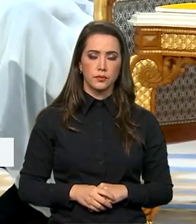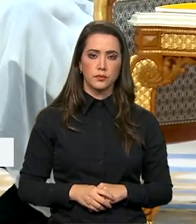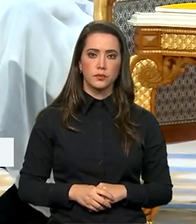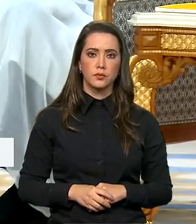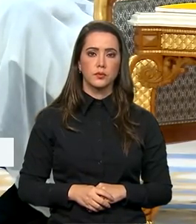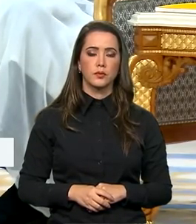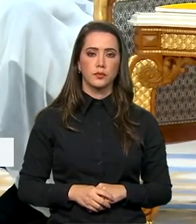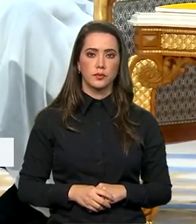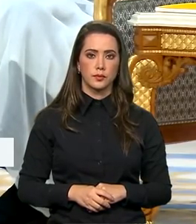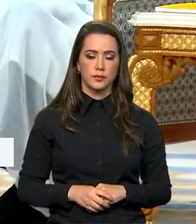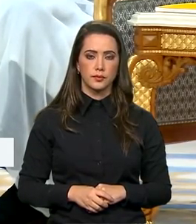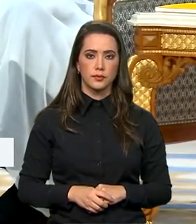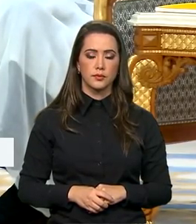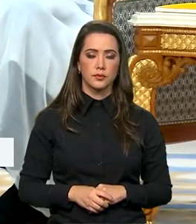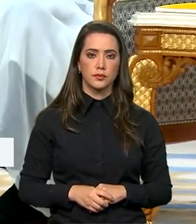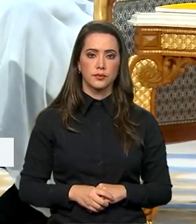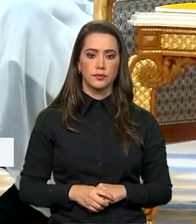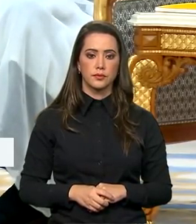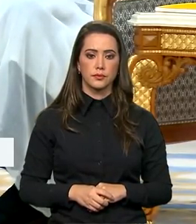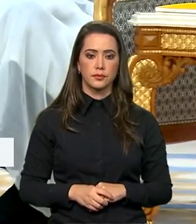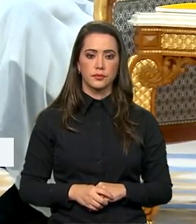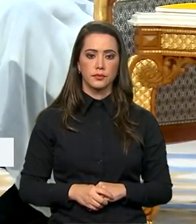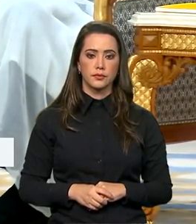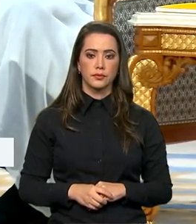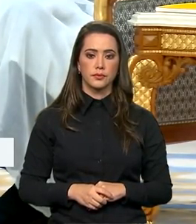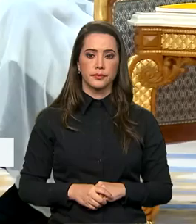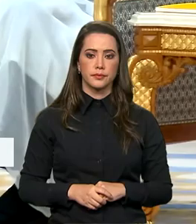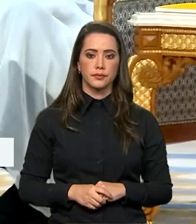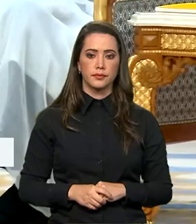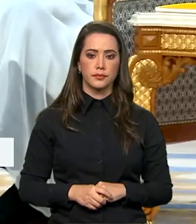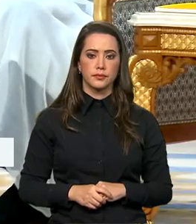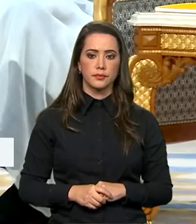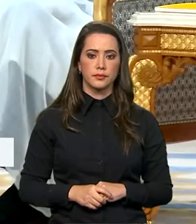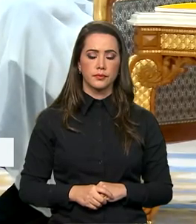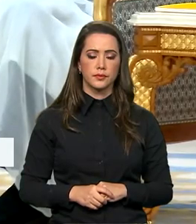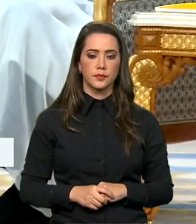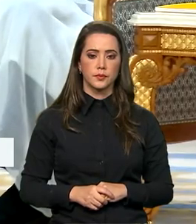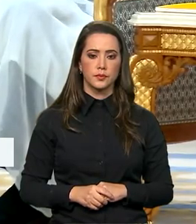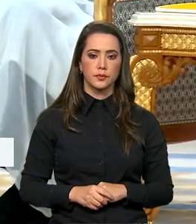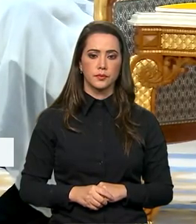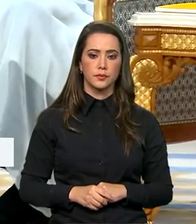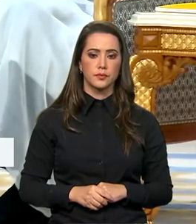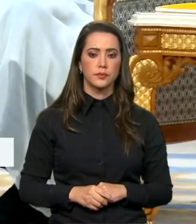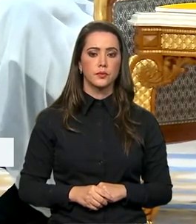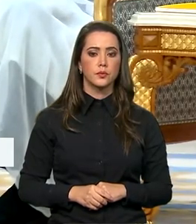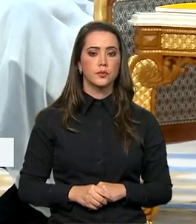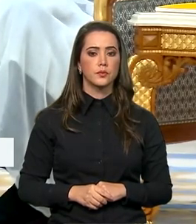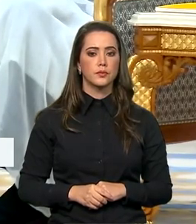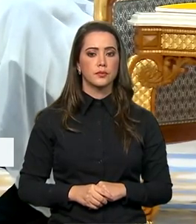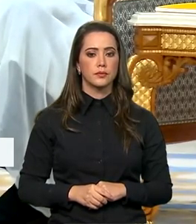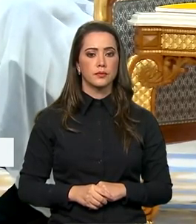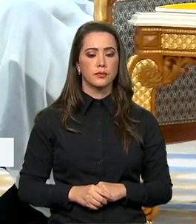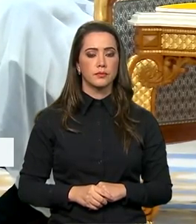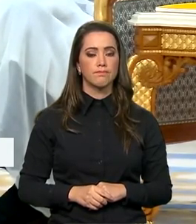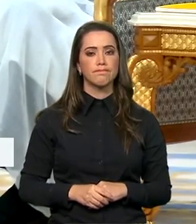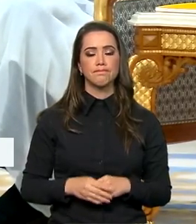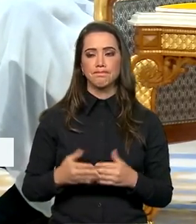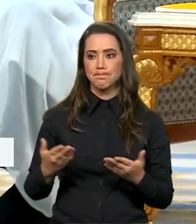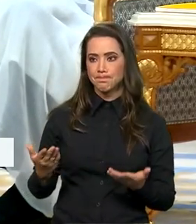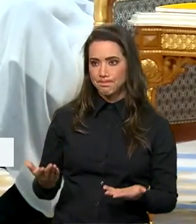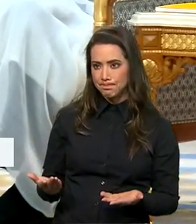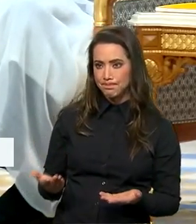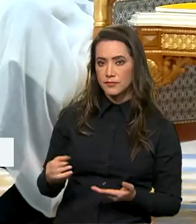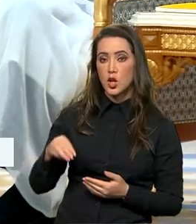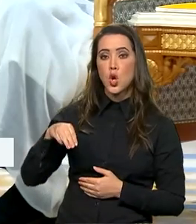من الفرص التي توفرها السوق الإماراتية للشركات البرازيلية. شيخ محمد،